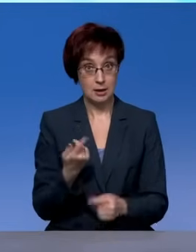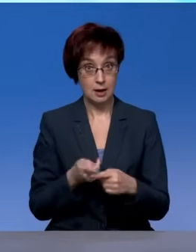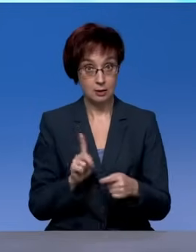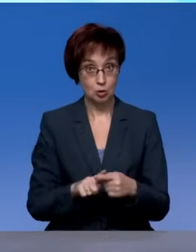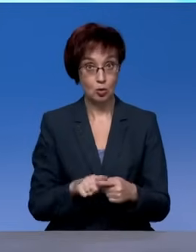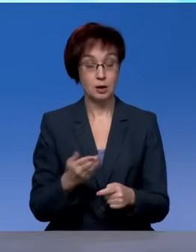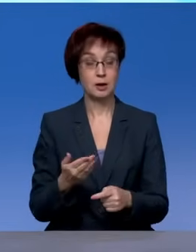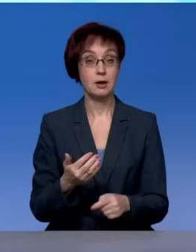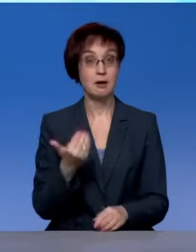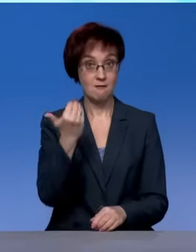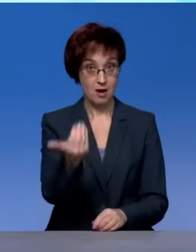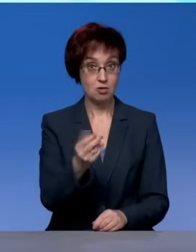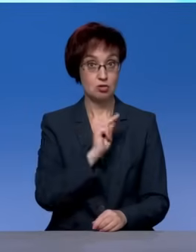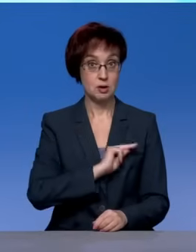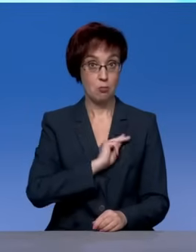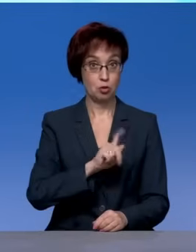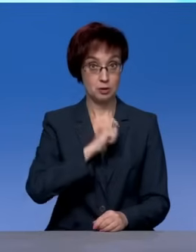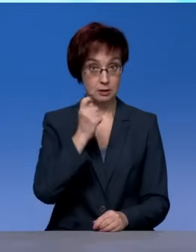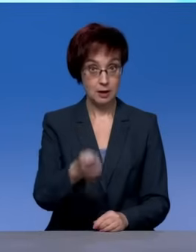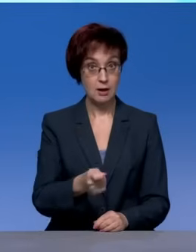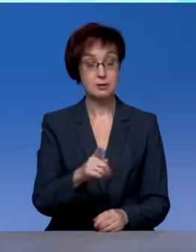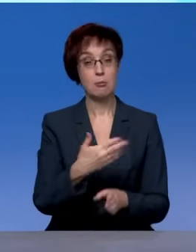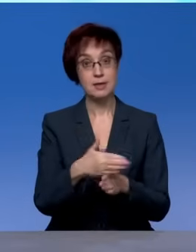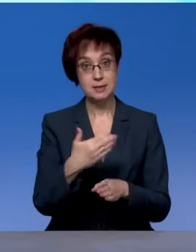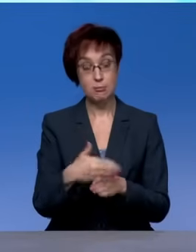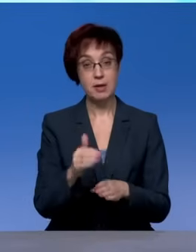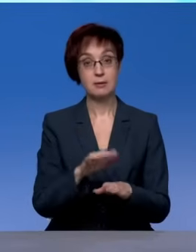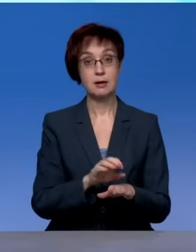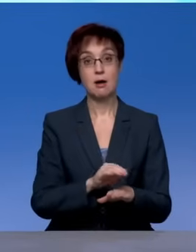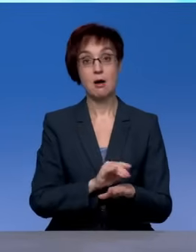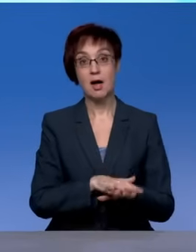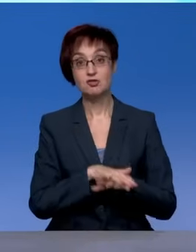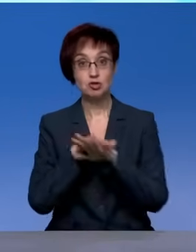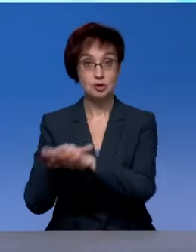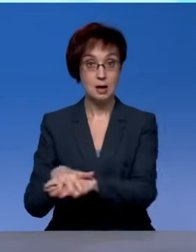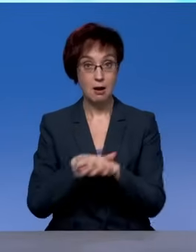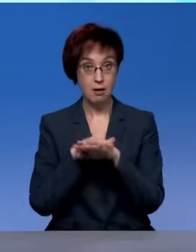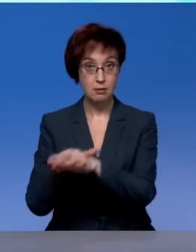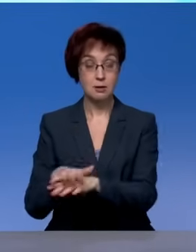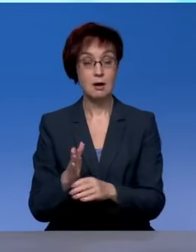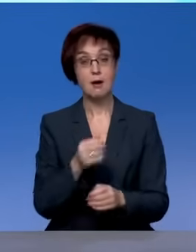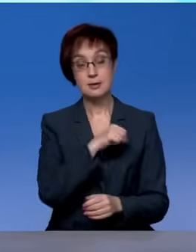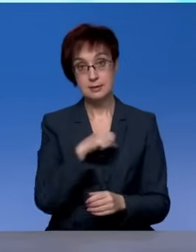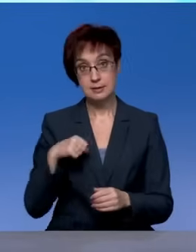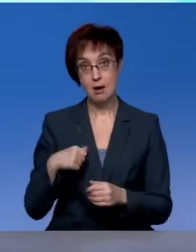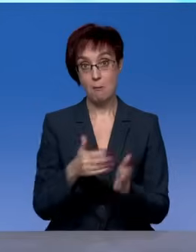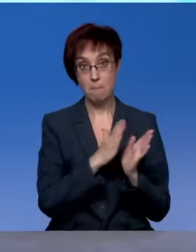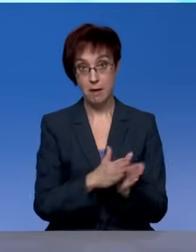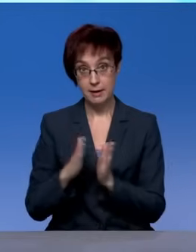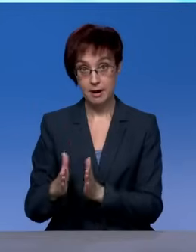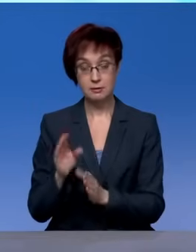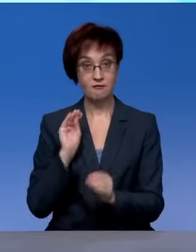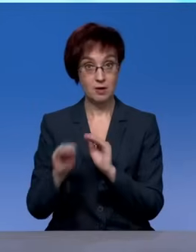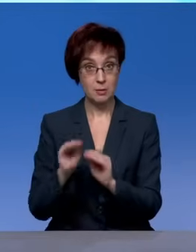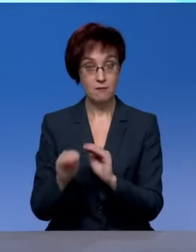работодатель с вашей зарплаты, он постепенно это отчислял и что-то формировалось. Mm-hmm. Сам порядок формирования, особенно в